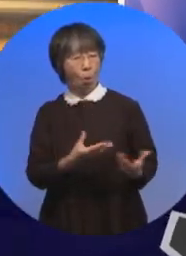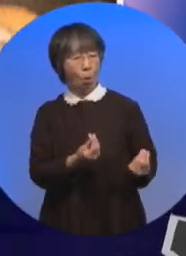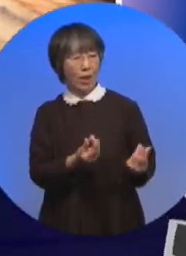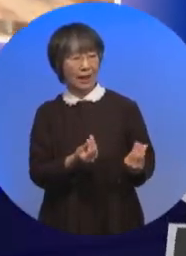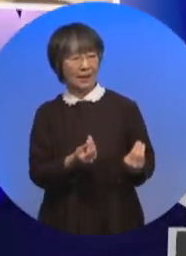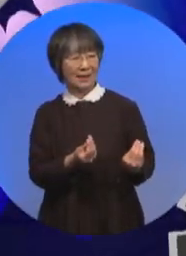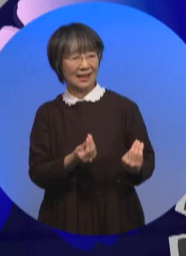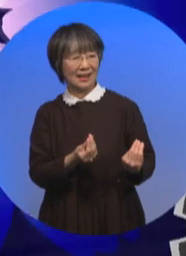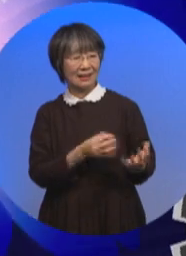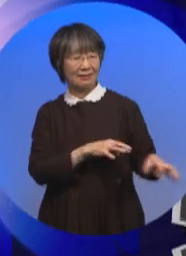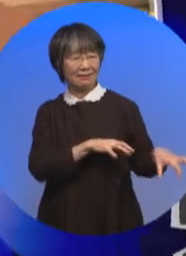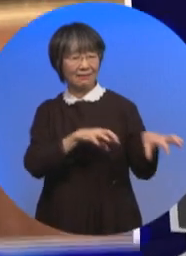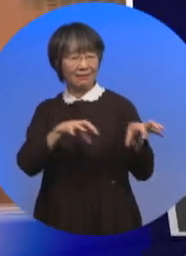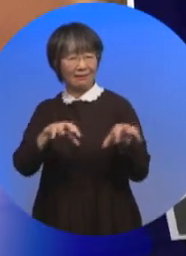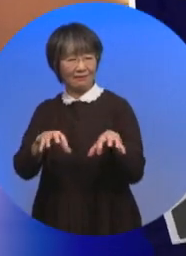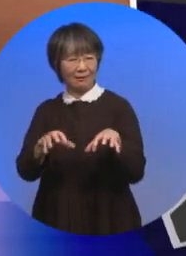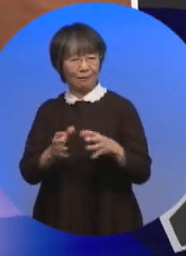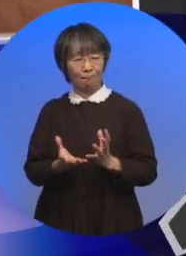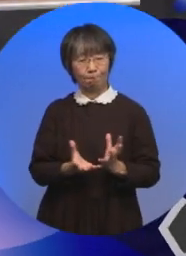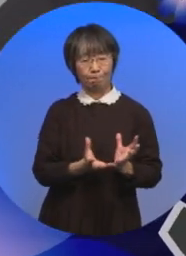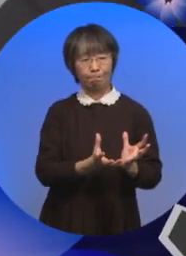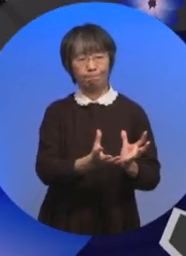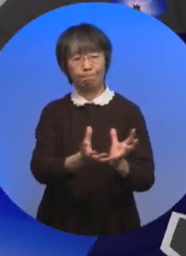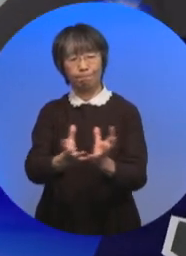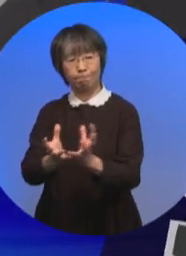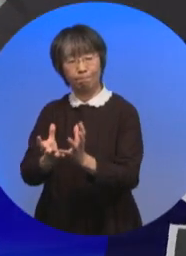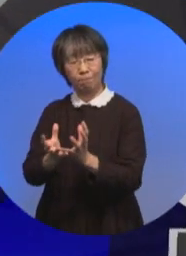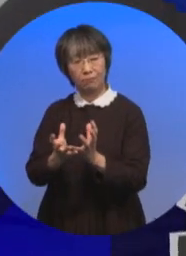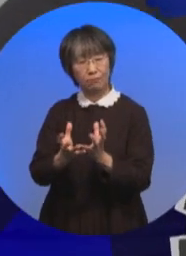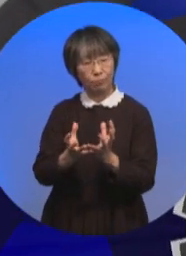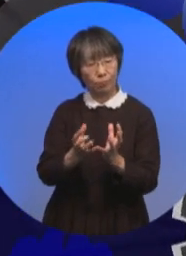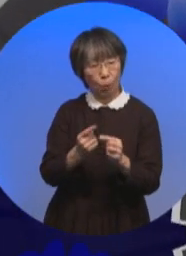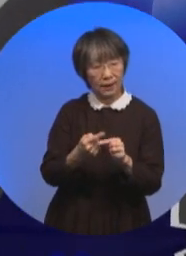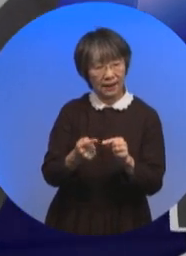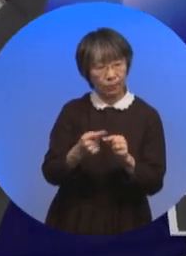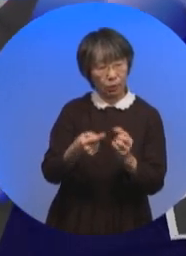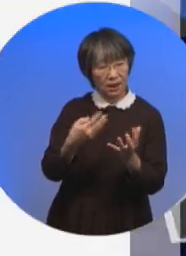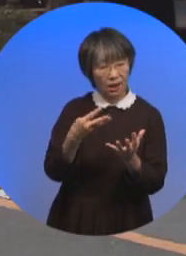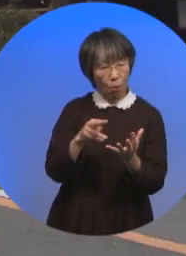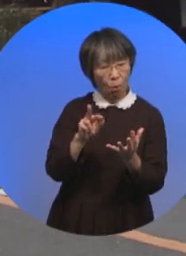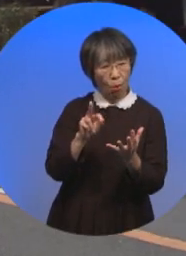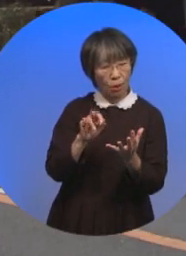んじ色のジャージ姿の妖精さんの行方も気になりますが